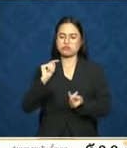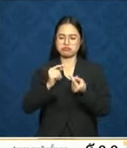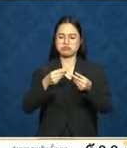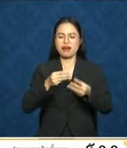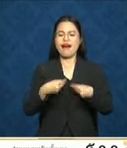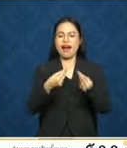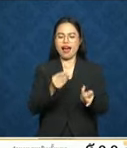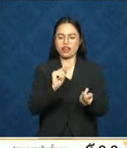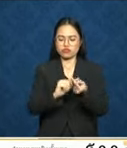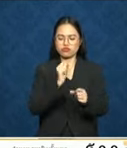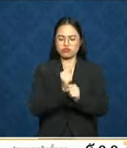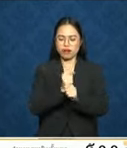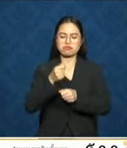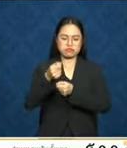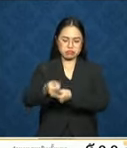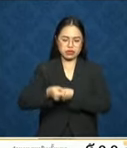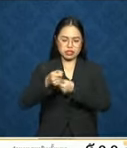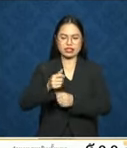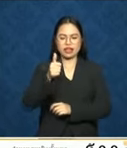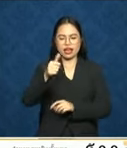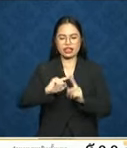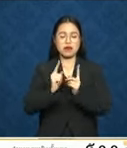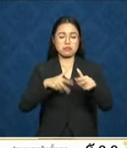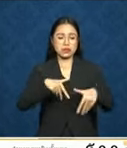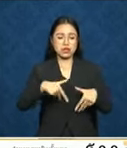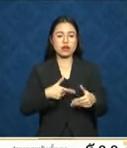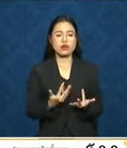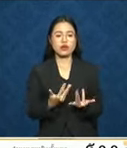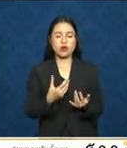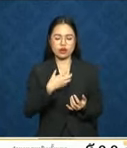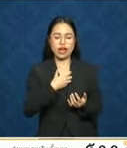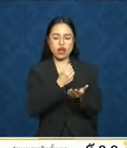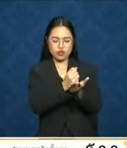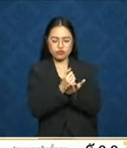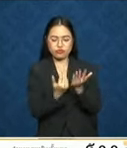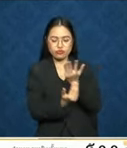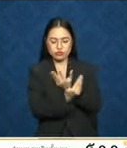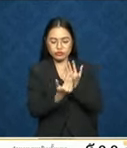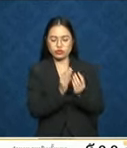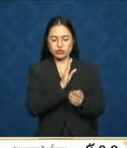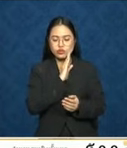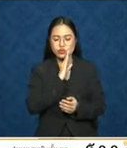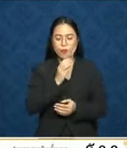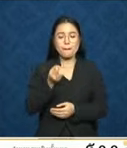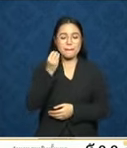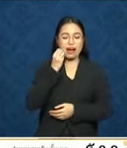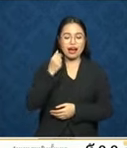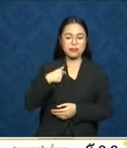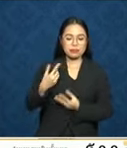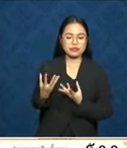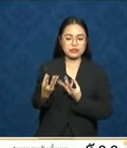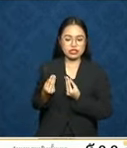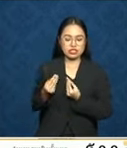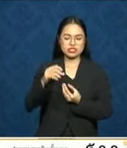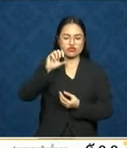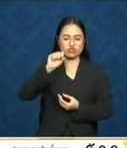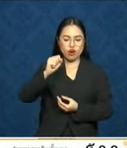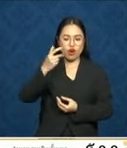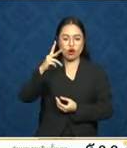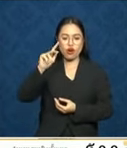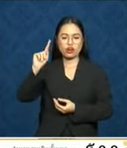ายค่ะที่ยังรอคอยความหวังดิฉันขอให้รัฐบาลพิจารณาในกรณีที่พี่น้องประชาชนที่มีที่สค.1